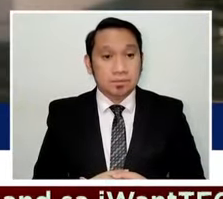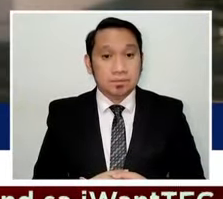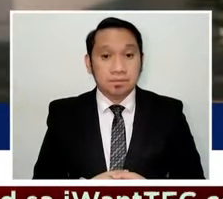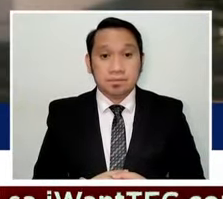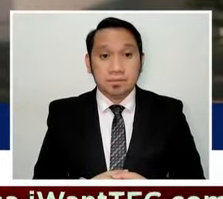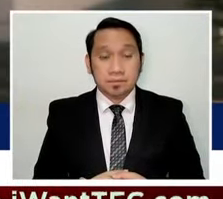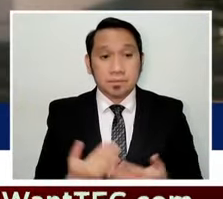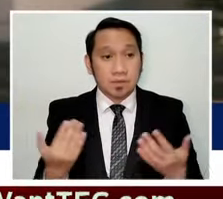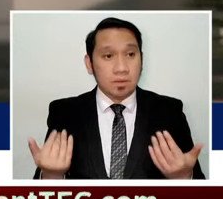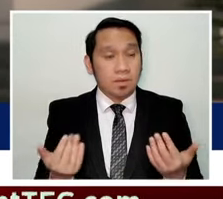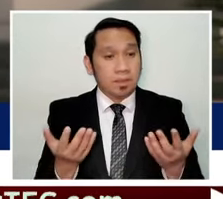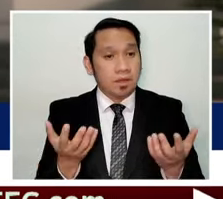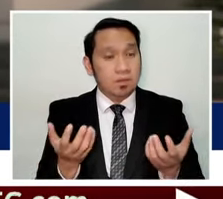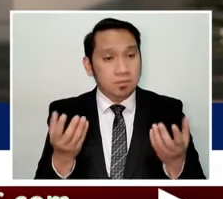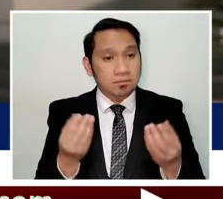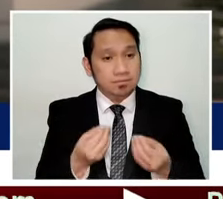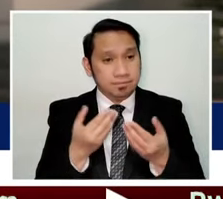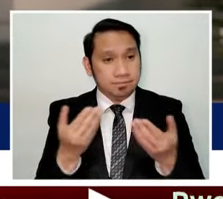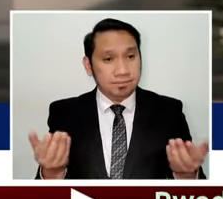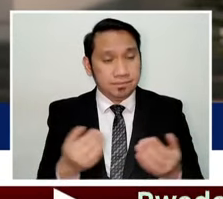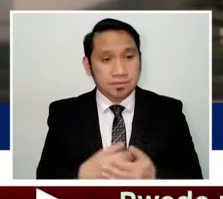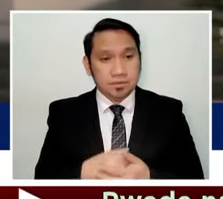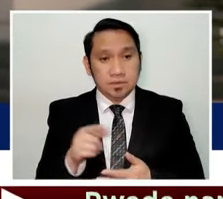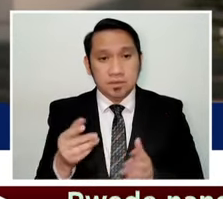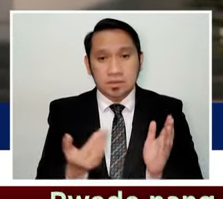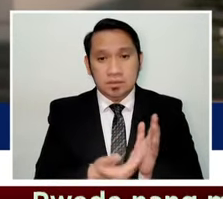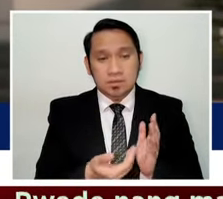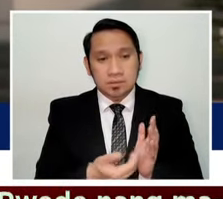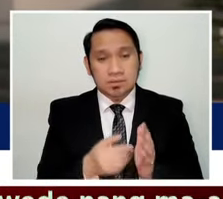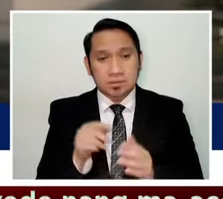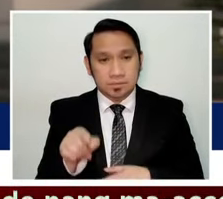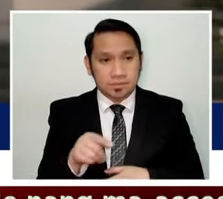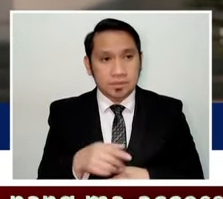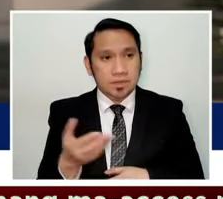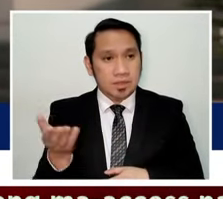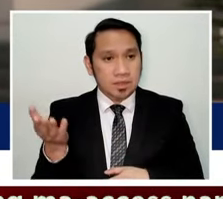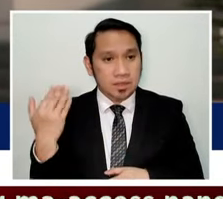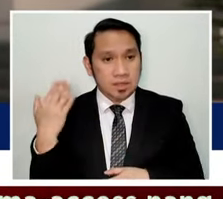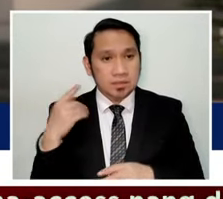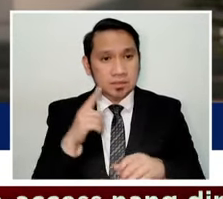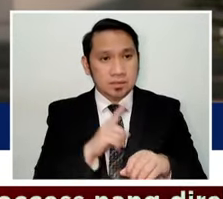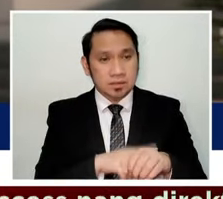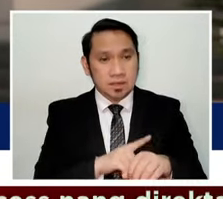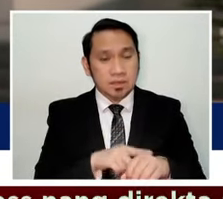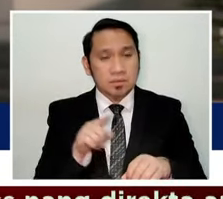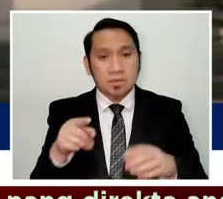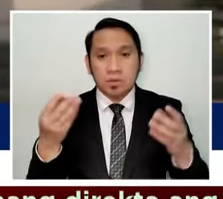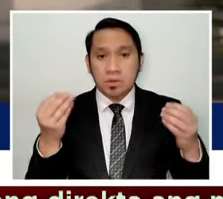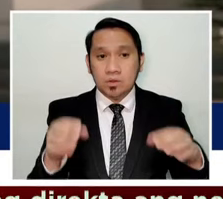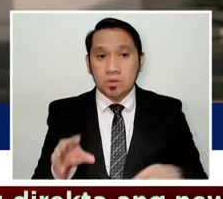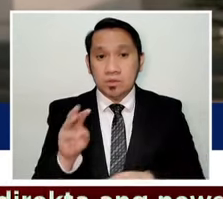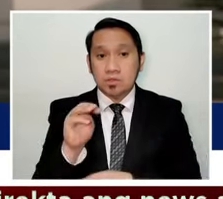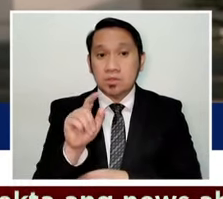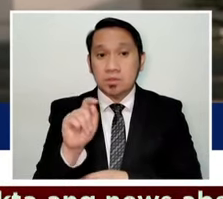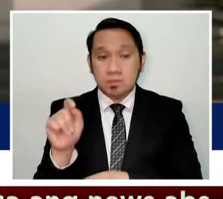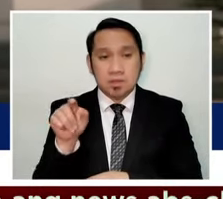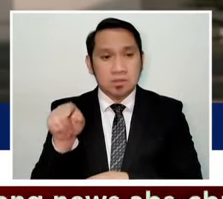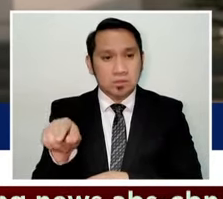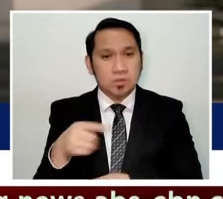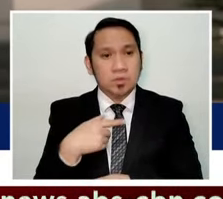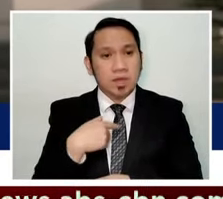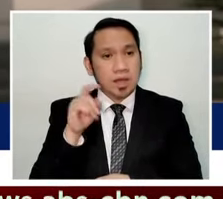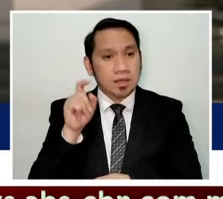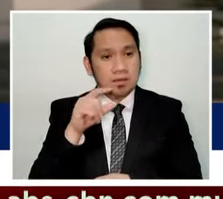Bernadette, gusto ring iparating nung ilang mga testigo na noong unang linggo pa lang na nawawala si Matmat ay agad na sila nagsumbong